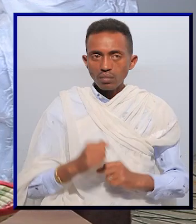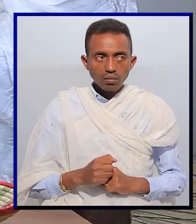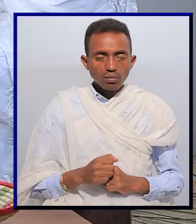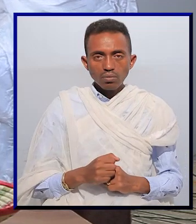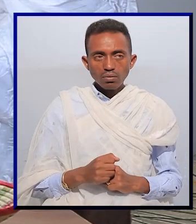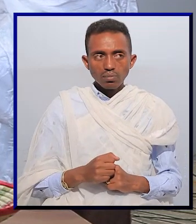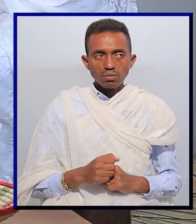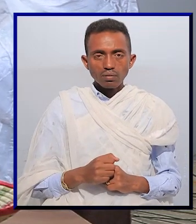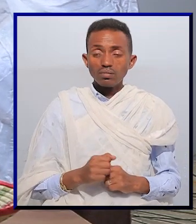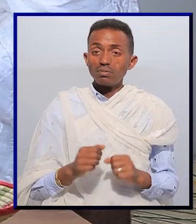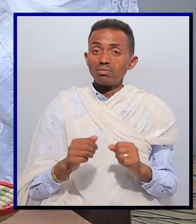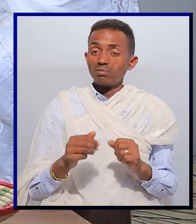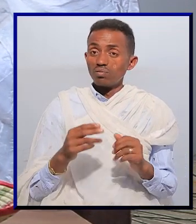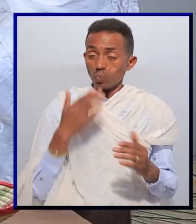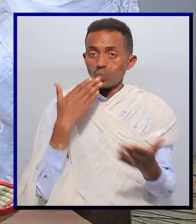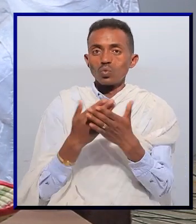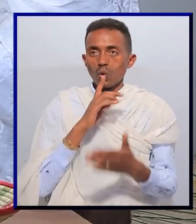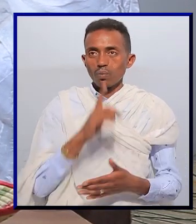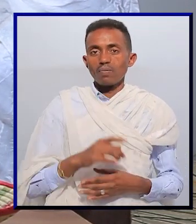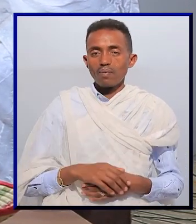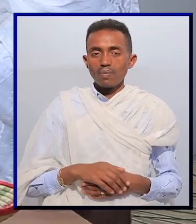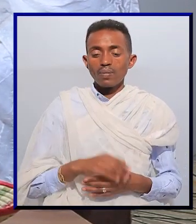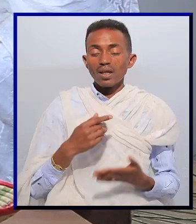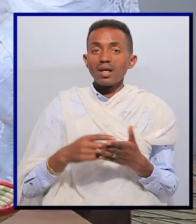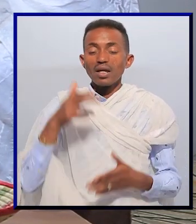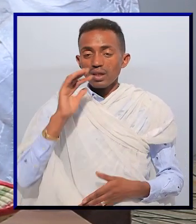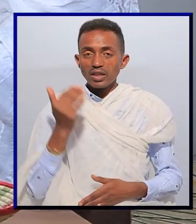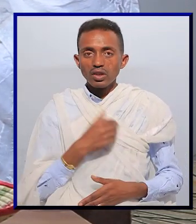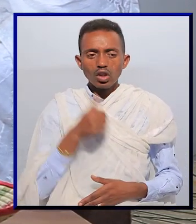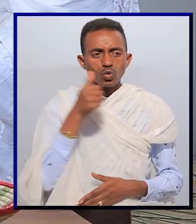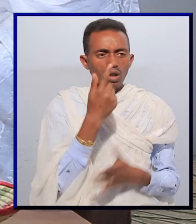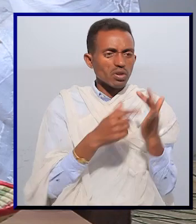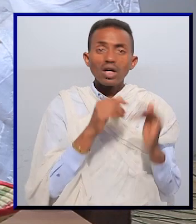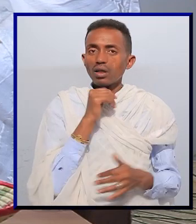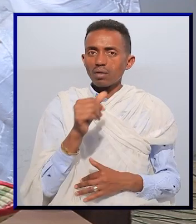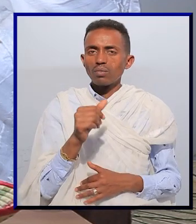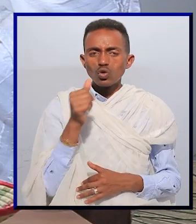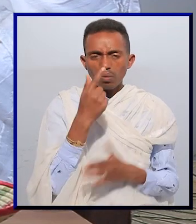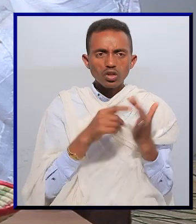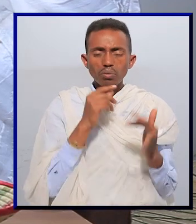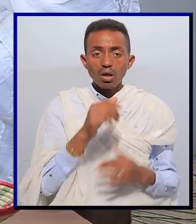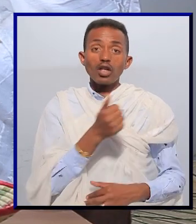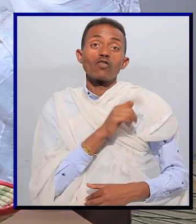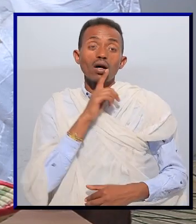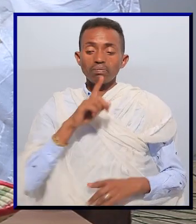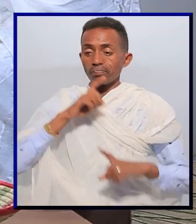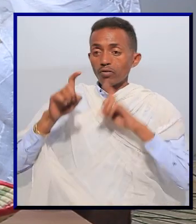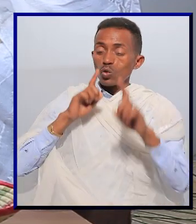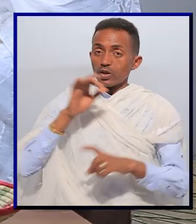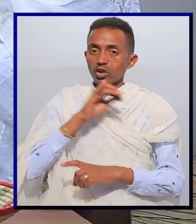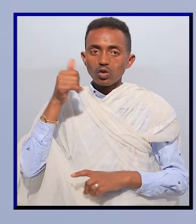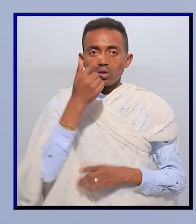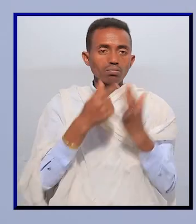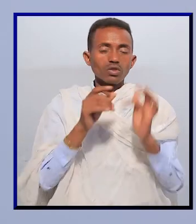እርሶ? በጣም ጥሩ። ይሄ እንግዲህ የእህታችን ጥያቄ የሷ ብቻ ላይሆን ይችላል። እሷ ደፍራ ስለጠየቀች